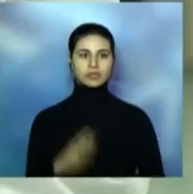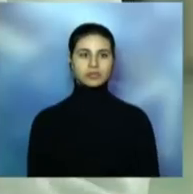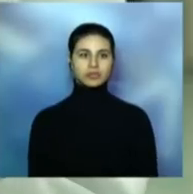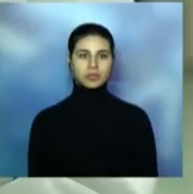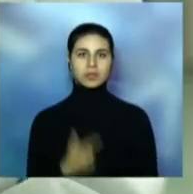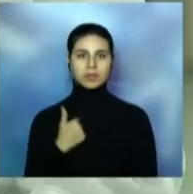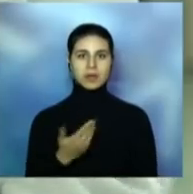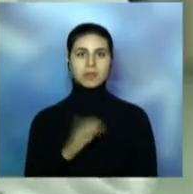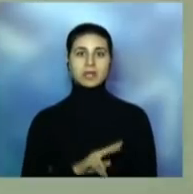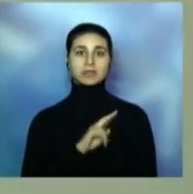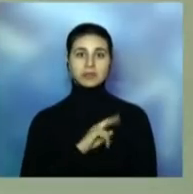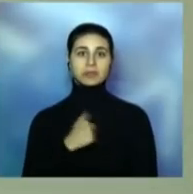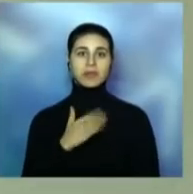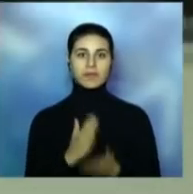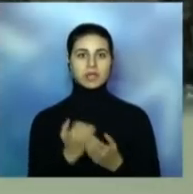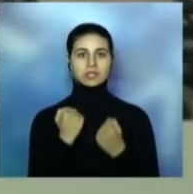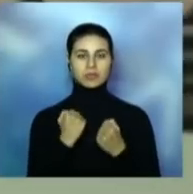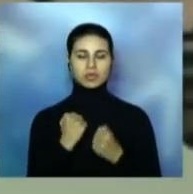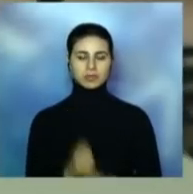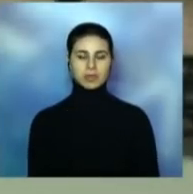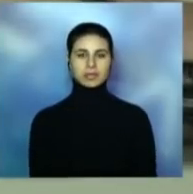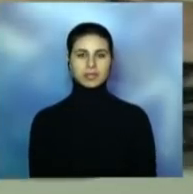მე მაინც მიყვარს ეს და მე ვარ სპორტსმენი.